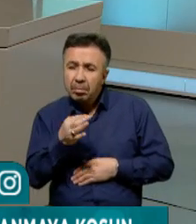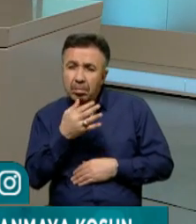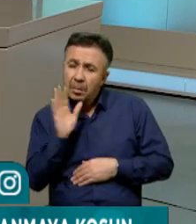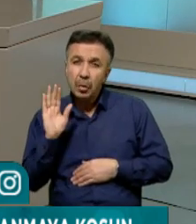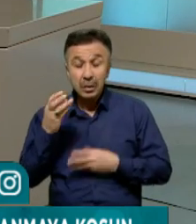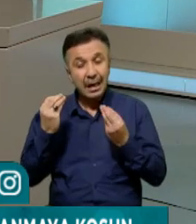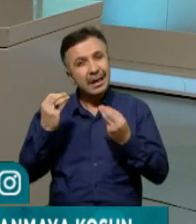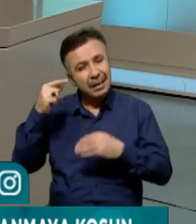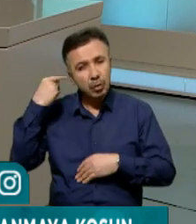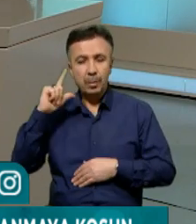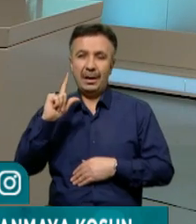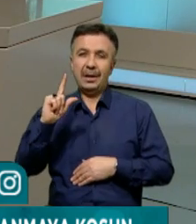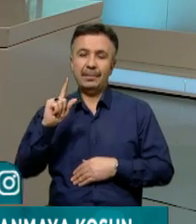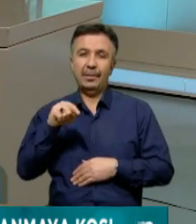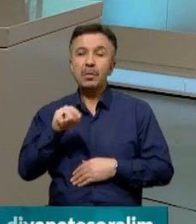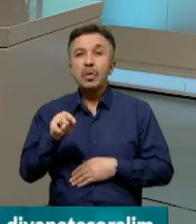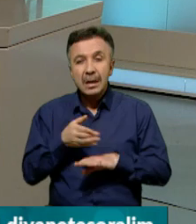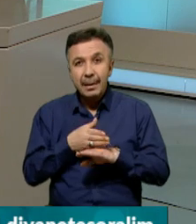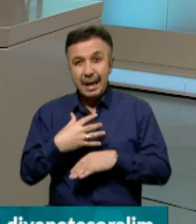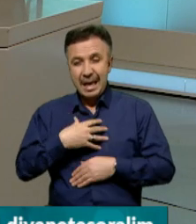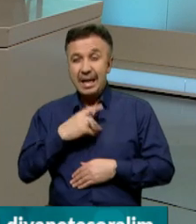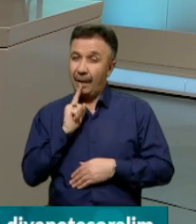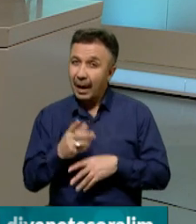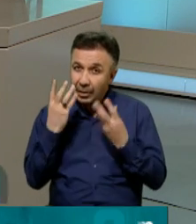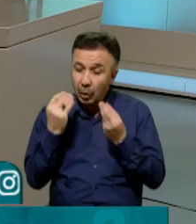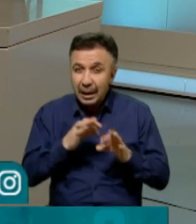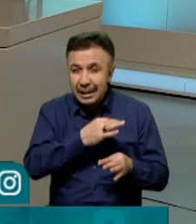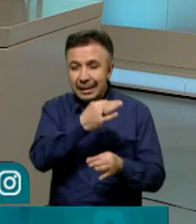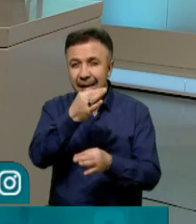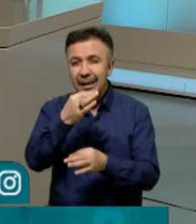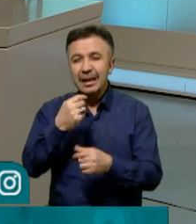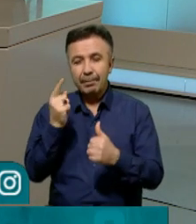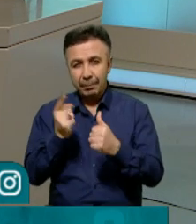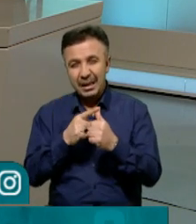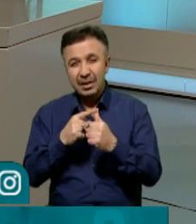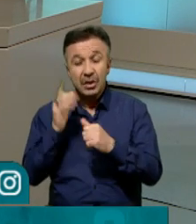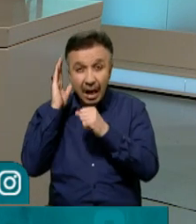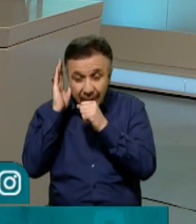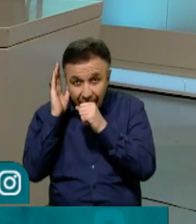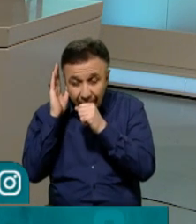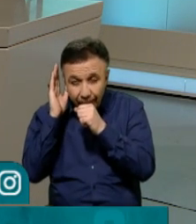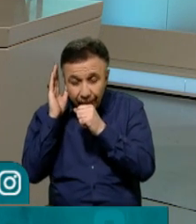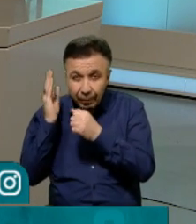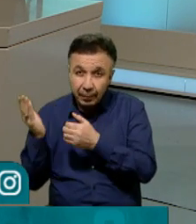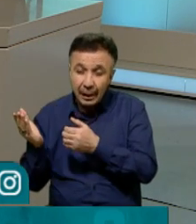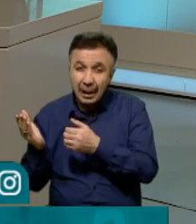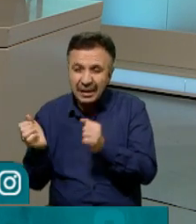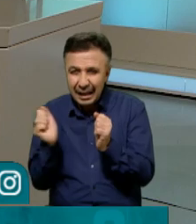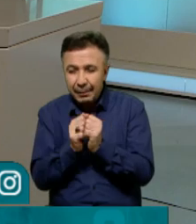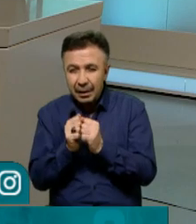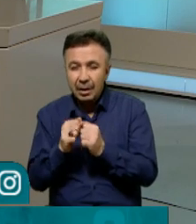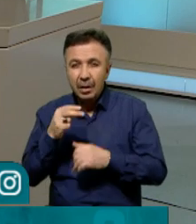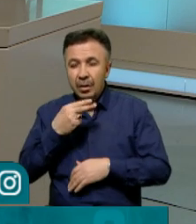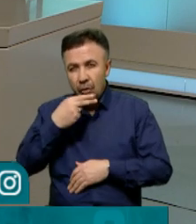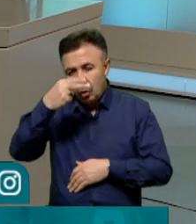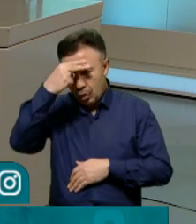aslında. Onun için kendilerine farz olan insanların birinci çağrıyla yani birinci ezanla birlikte Cuma